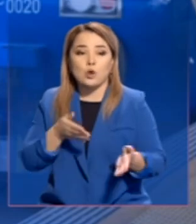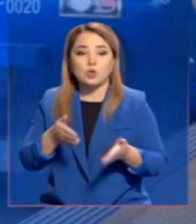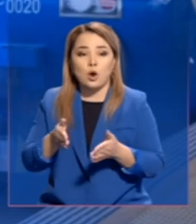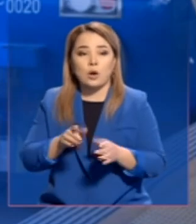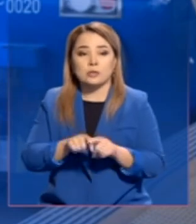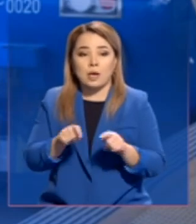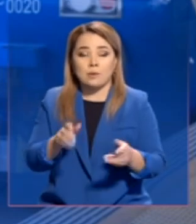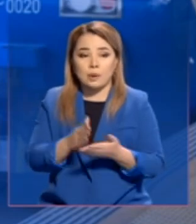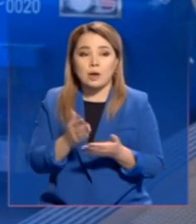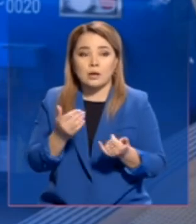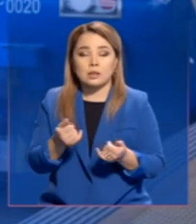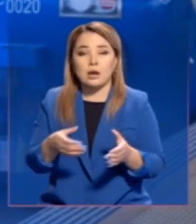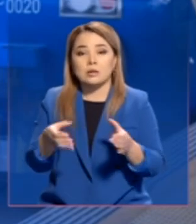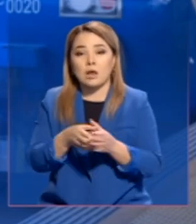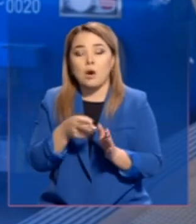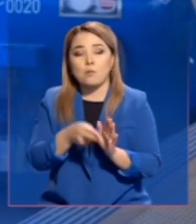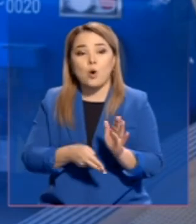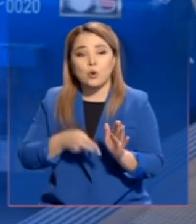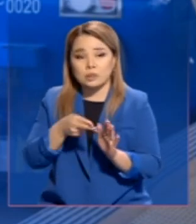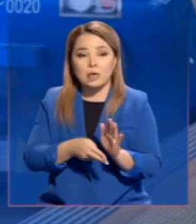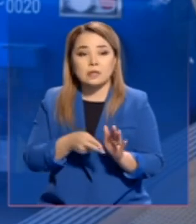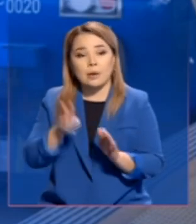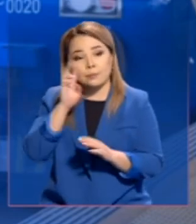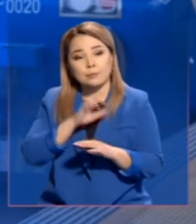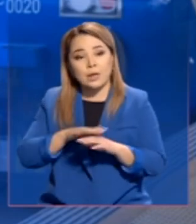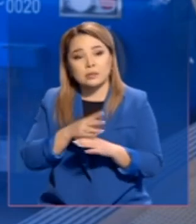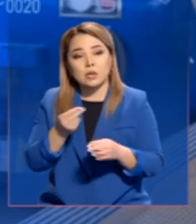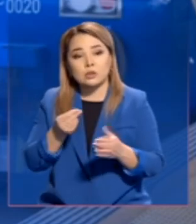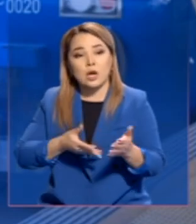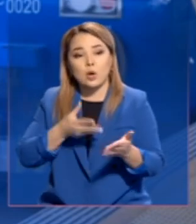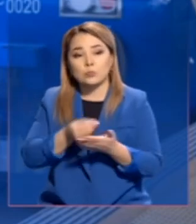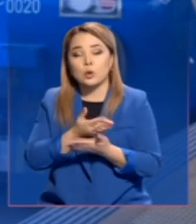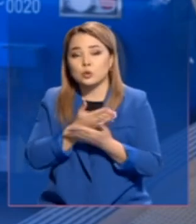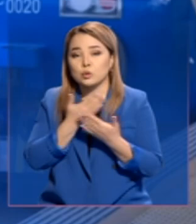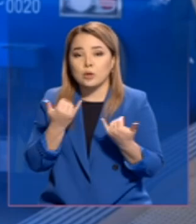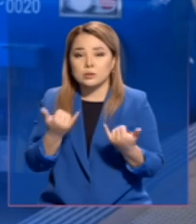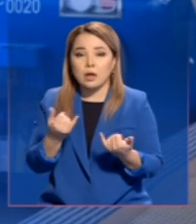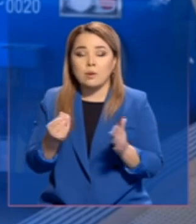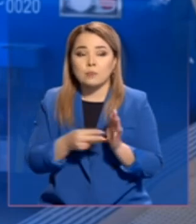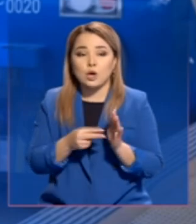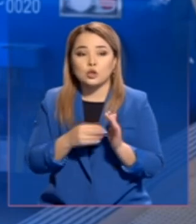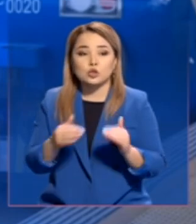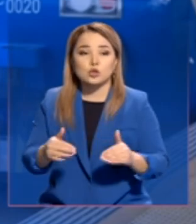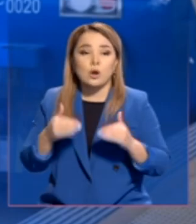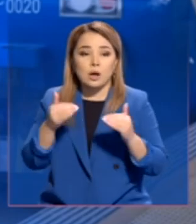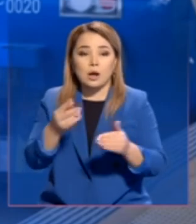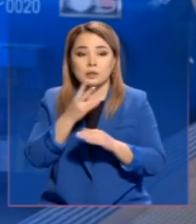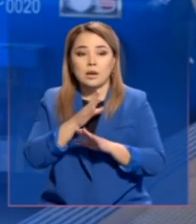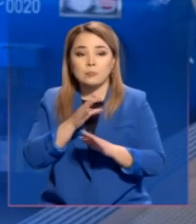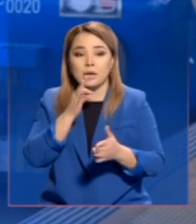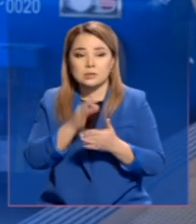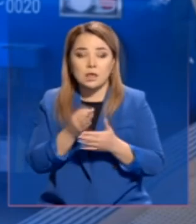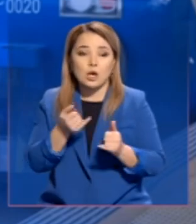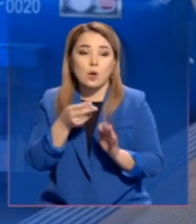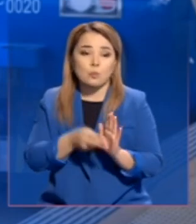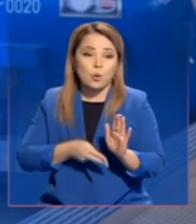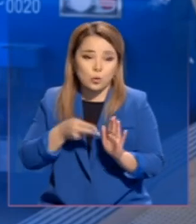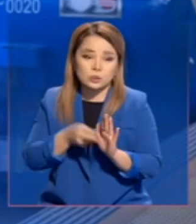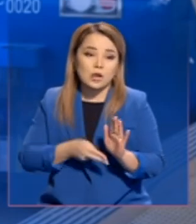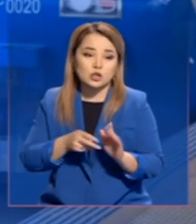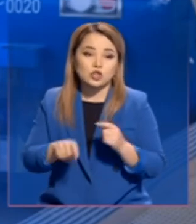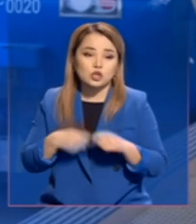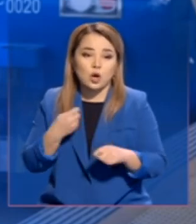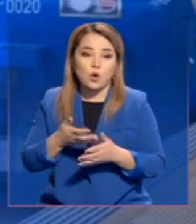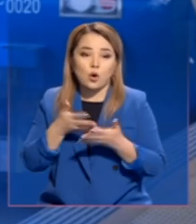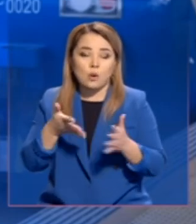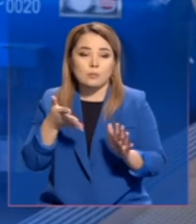қойылған, бірақ коммерциялық пойыздарға мемлекет субсидия бөлмейді. Ал бағасының жоғарылығына қарамастан, бұл пойыздардың шығыны